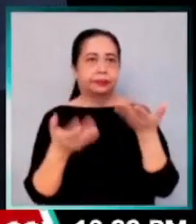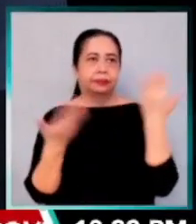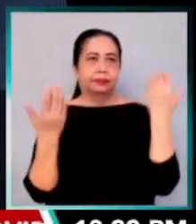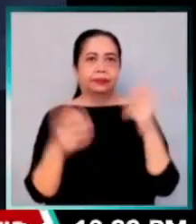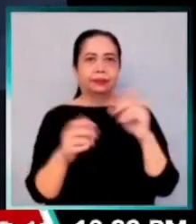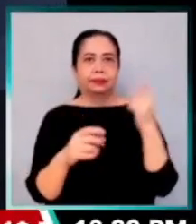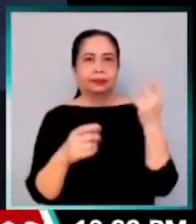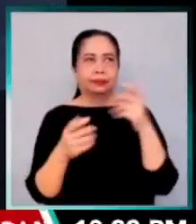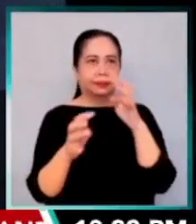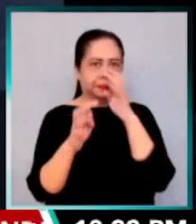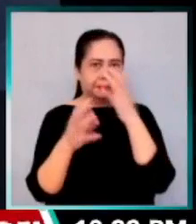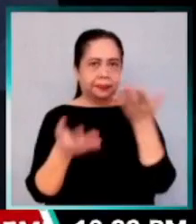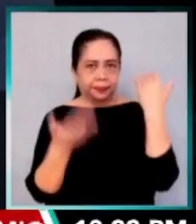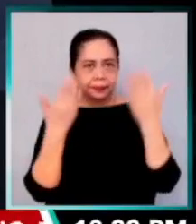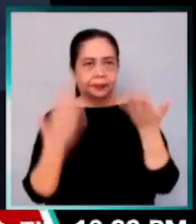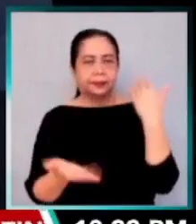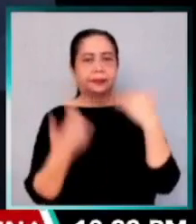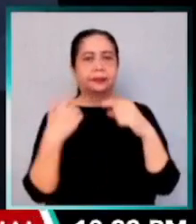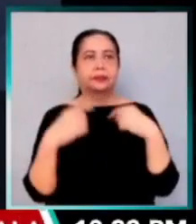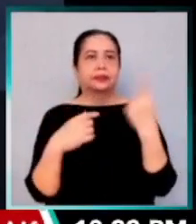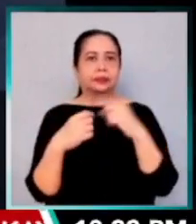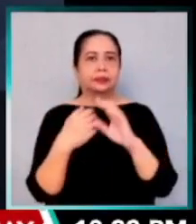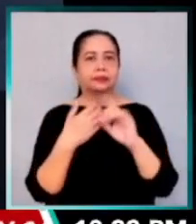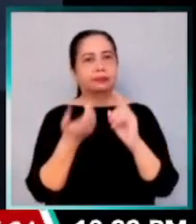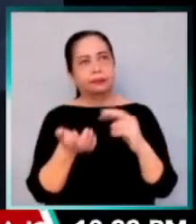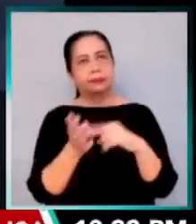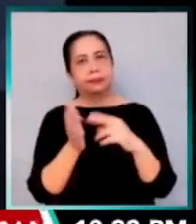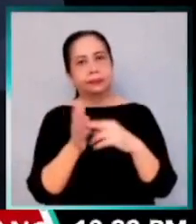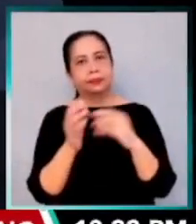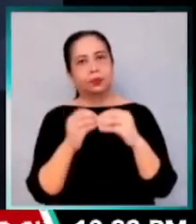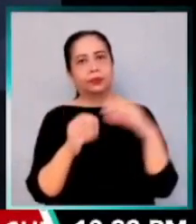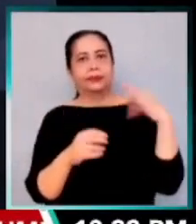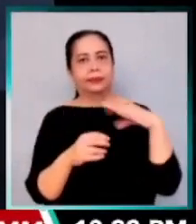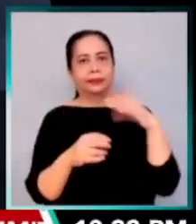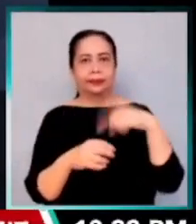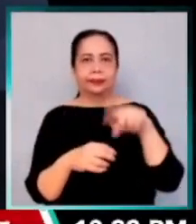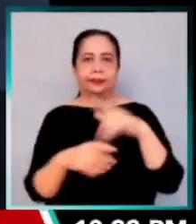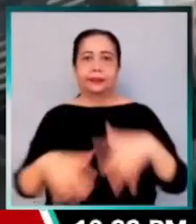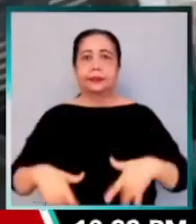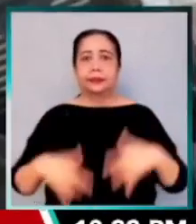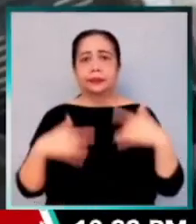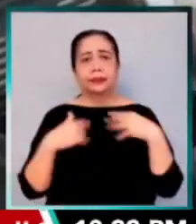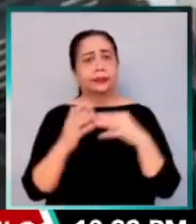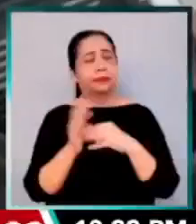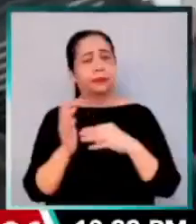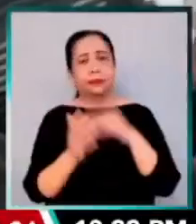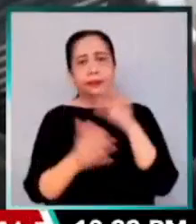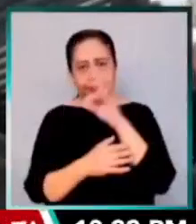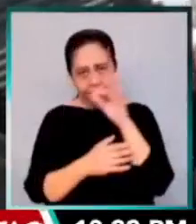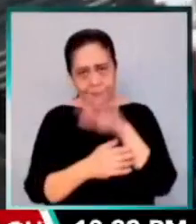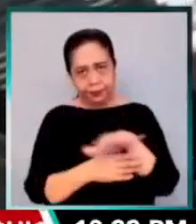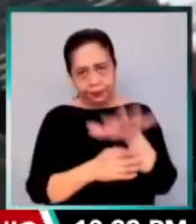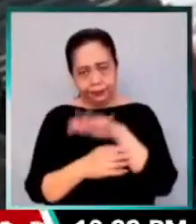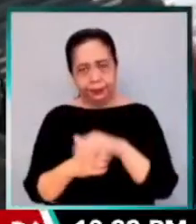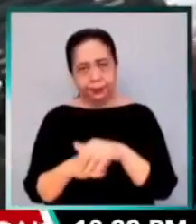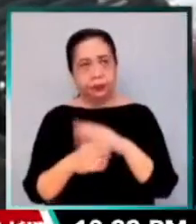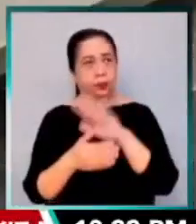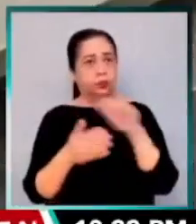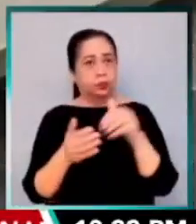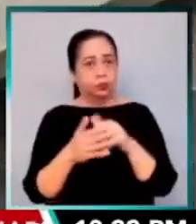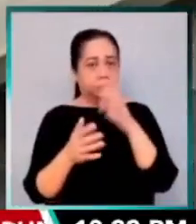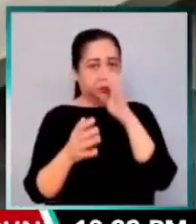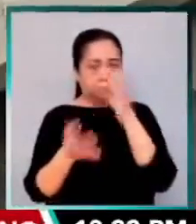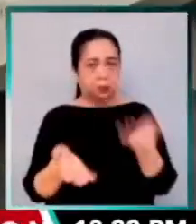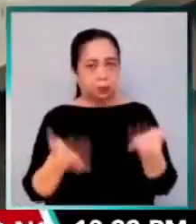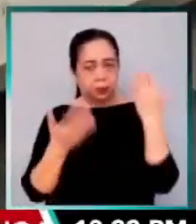administration, that this can only redound to the benefit of the lives of millions of Filipinos. Ang lahat ng pagluluwag na ito ay magaganap habang